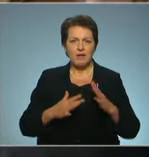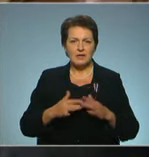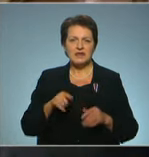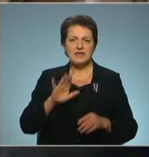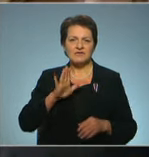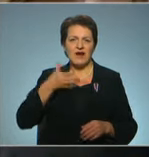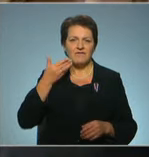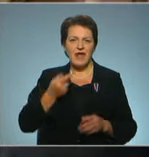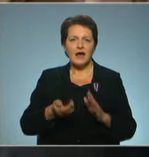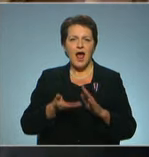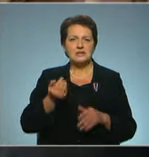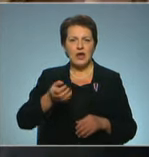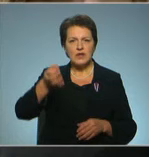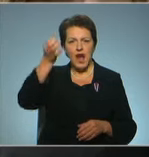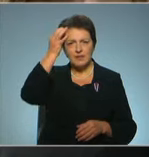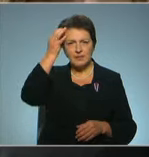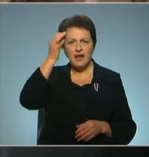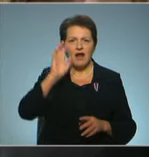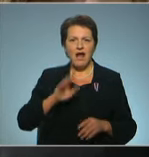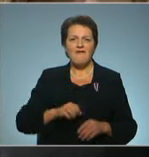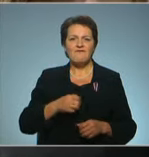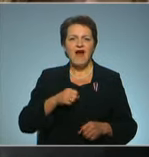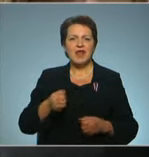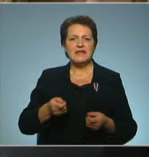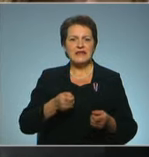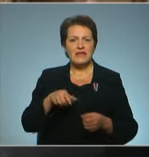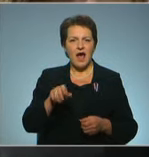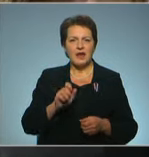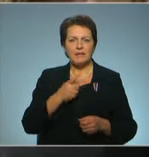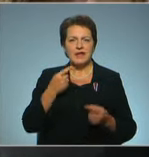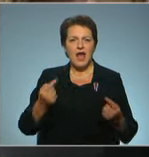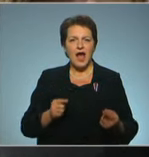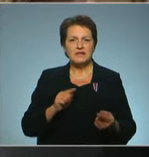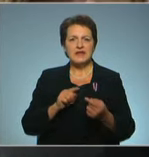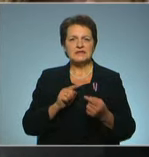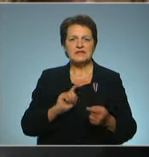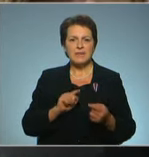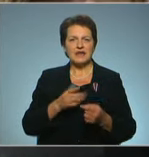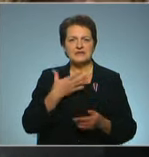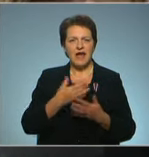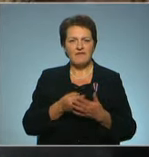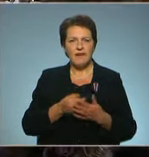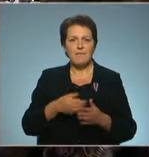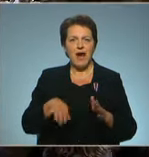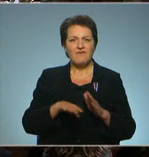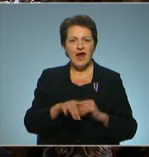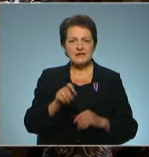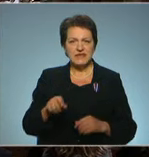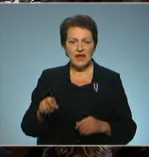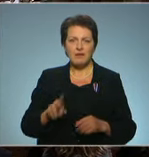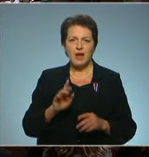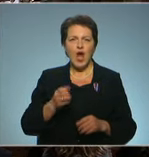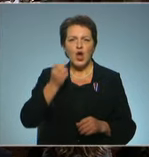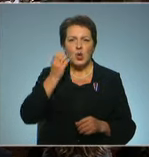viegli atsaukt atmiņā, ka valdītājam jātiecas pret saviem pavalstniekiem tā, kā gudri,